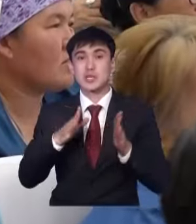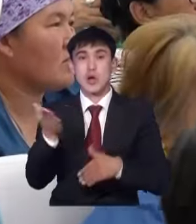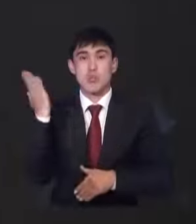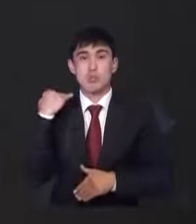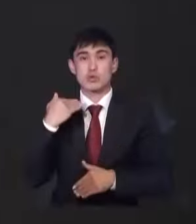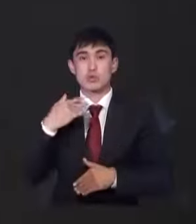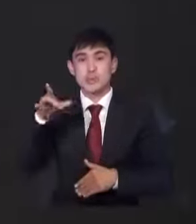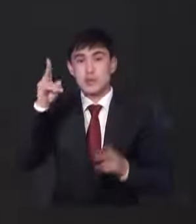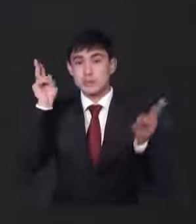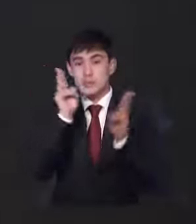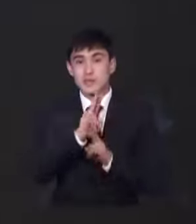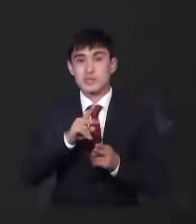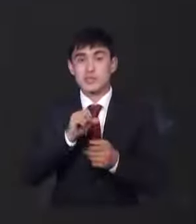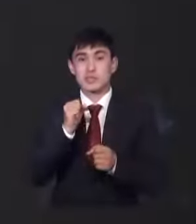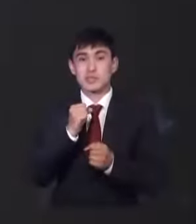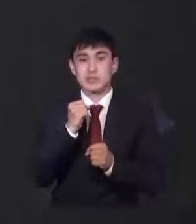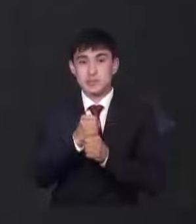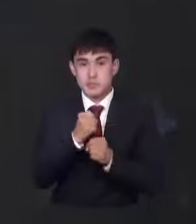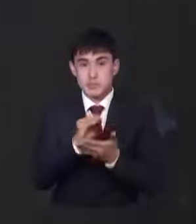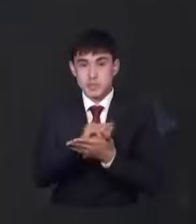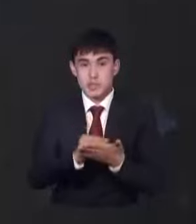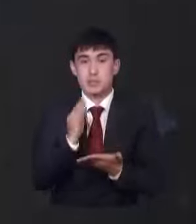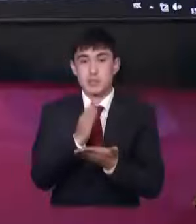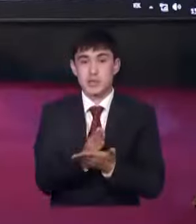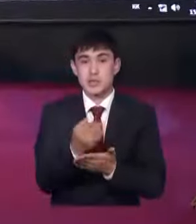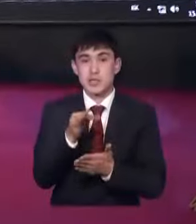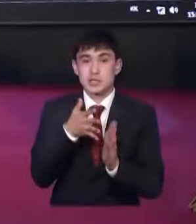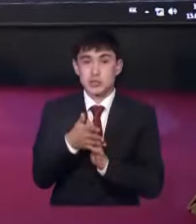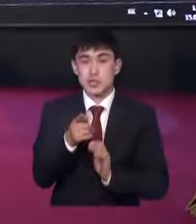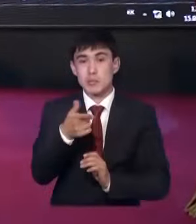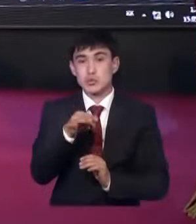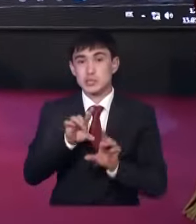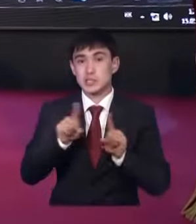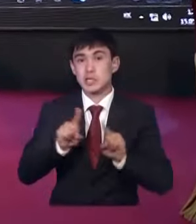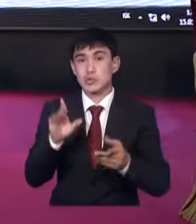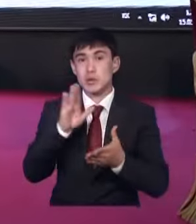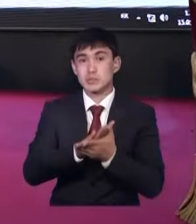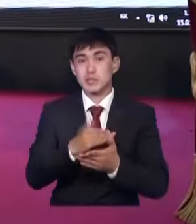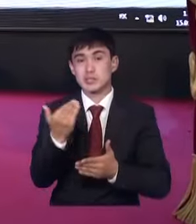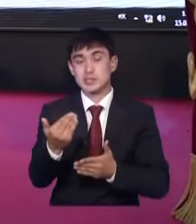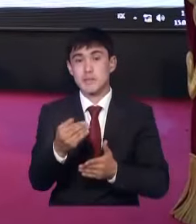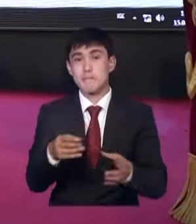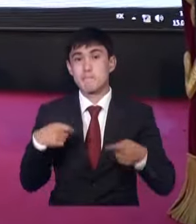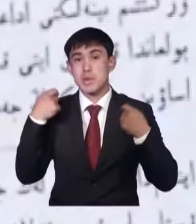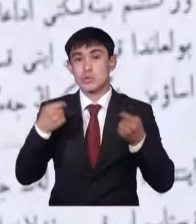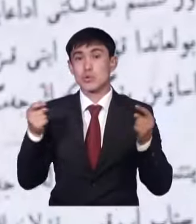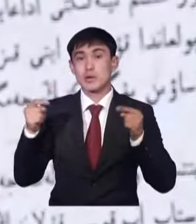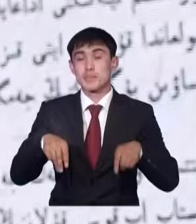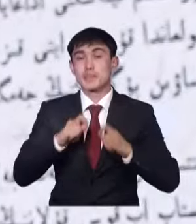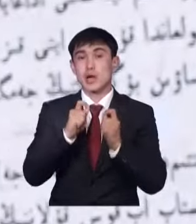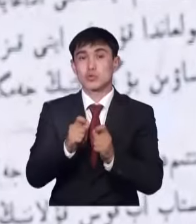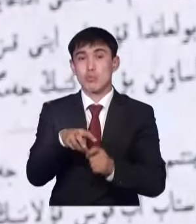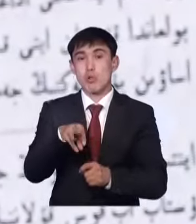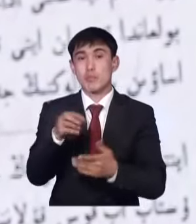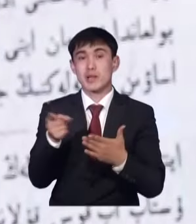бұрын беймәлім еңбектері табылғантын. Ильяс танушы Ғабит Тұрсынбай насихаттау барысымен таныстырды. Мерейтойға тарту,